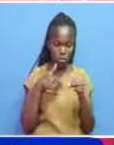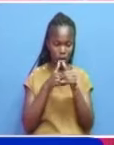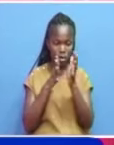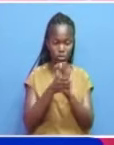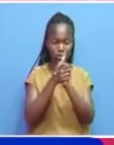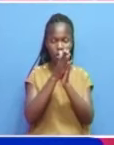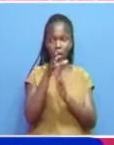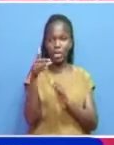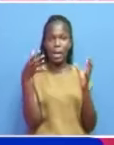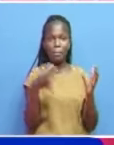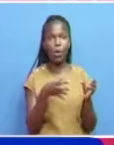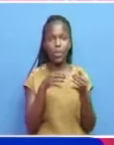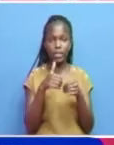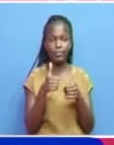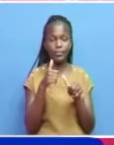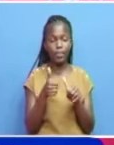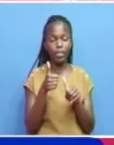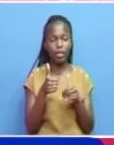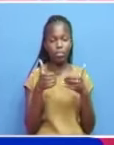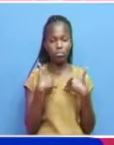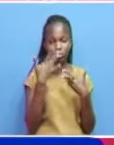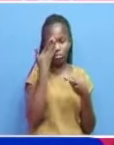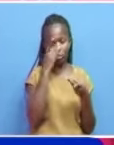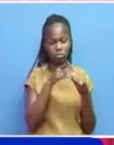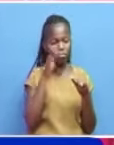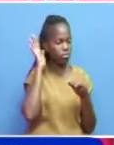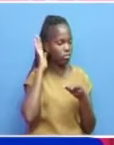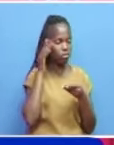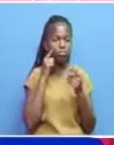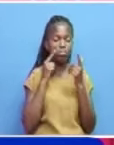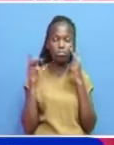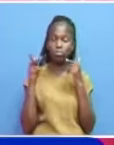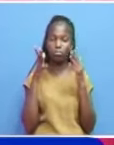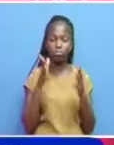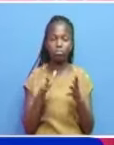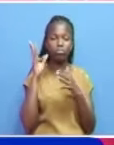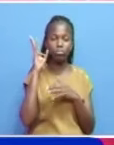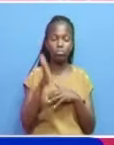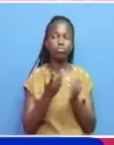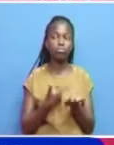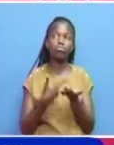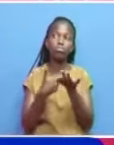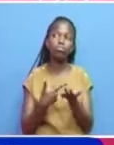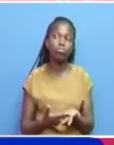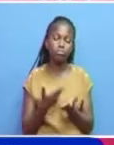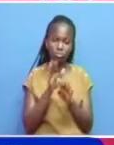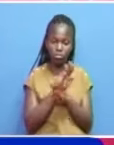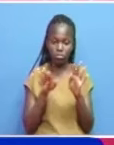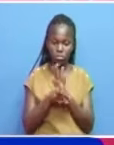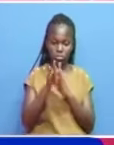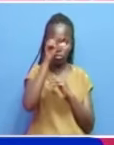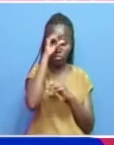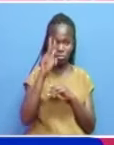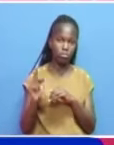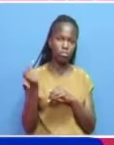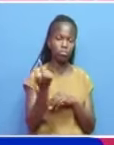vyama vingine ambavyo wameamua kusikiza kilio cha Wakenya, tutazungumza yale yote ambayo serikali ya